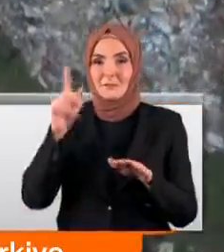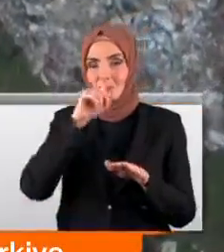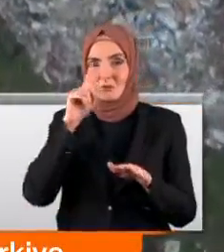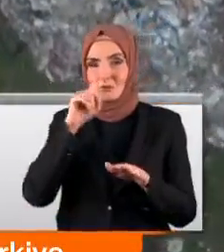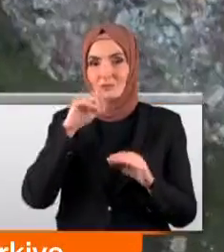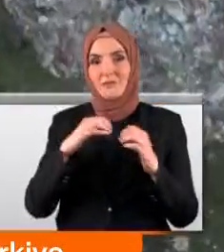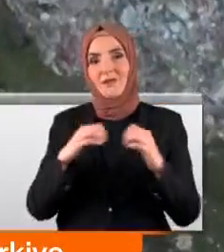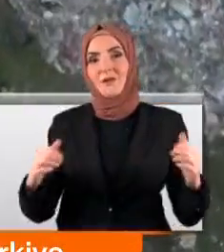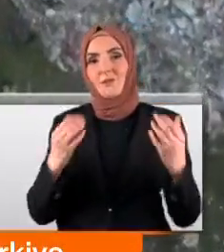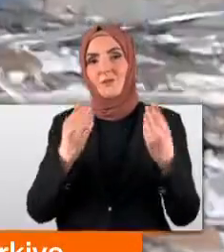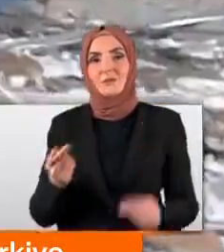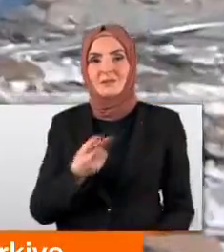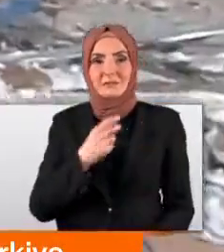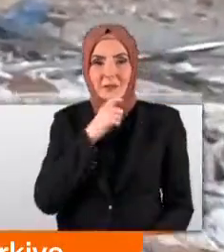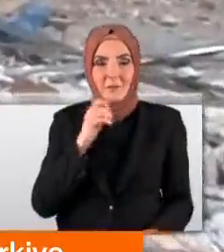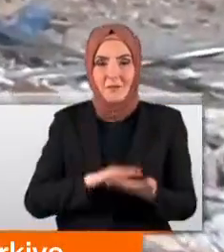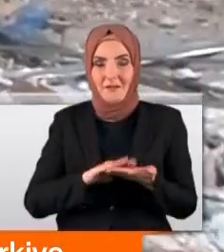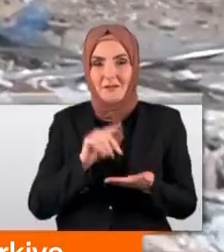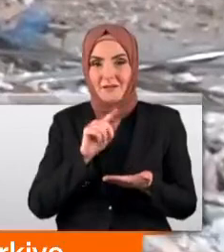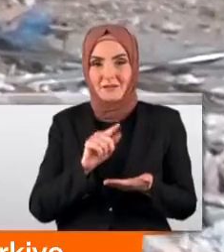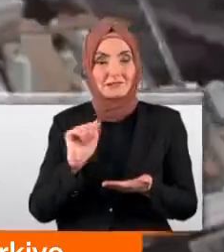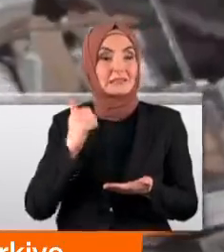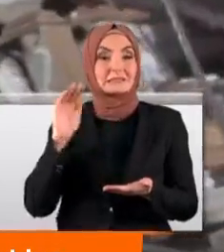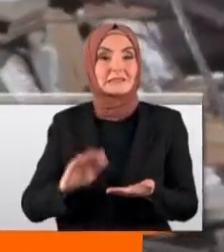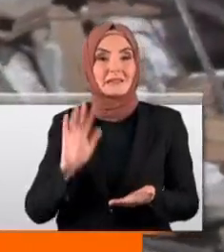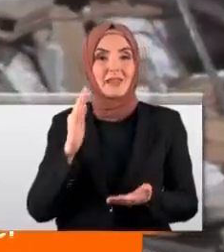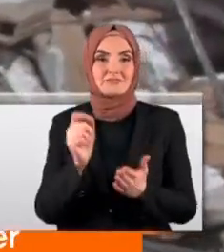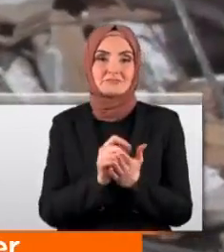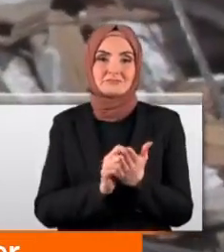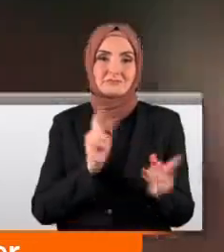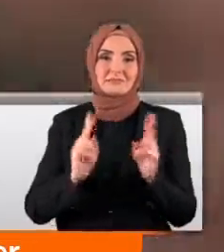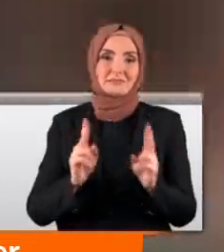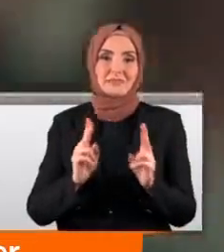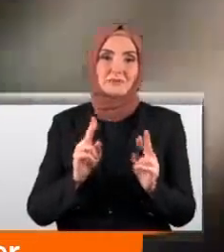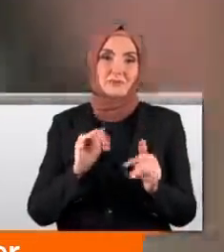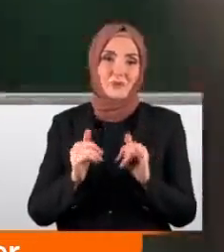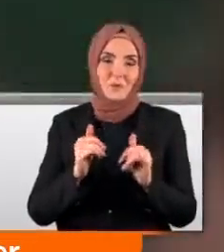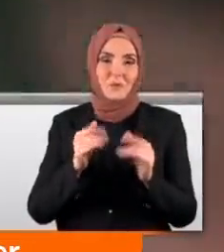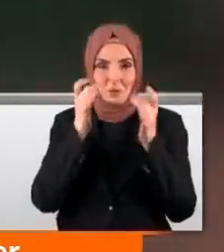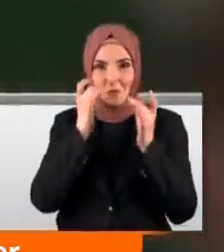arkadaştan geriye el yazısıyla yazılan bir tiyatro metniyle bu görüntüler kaldı.